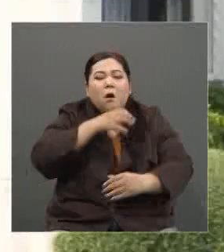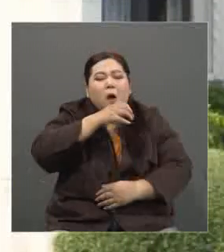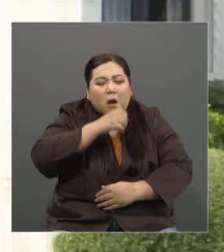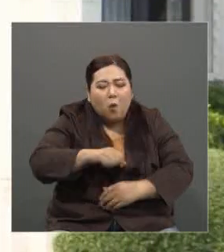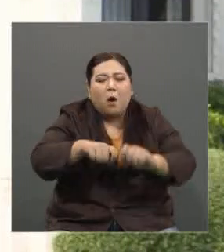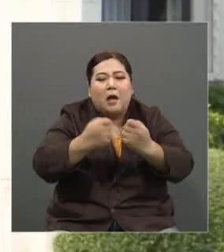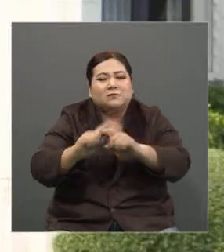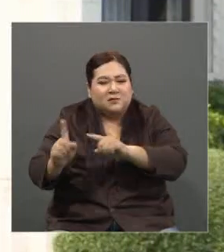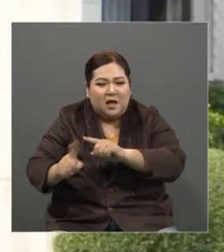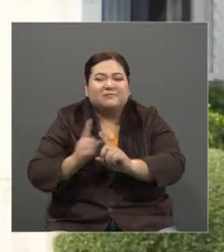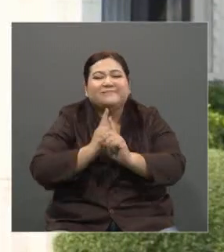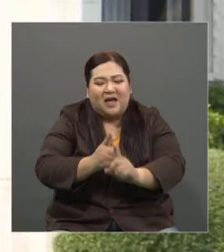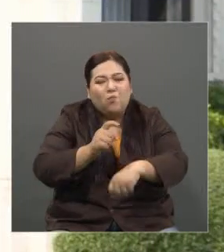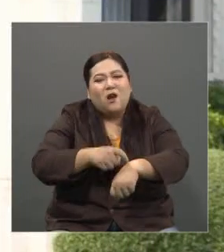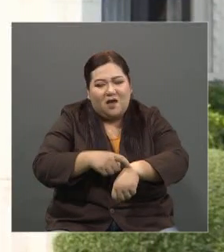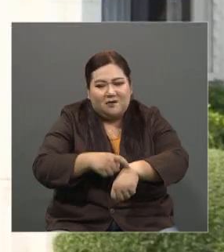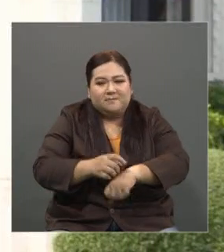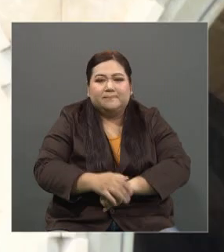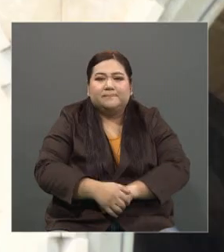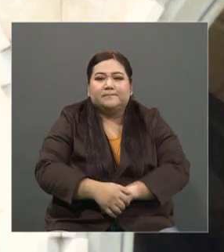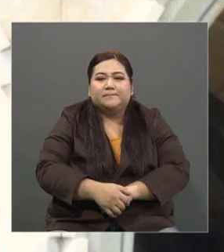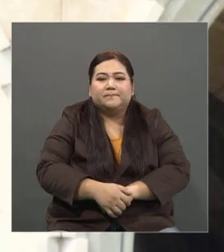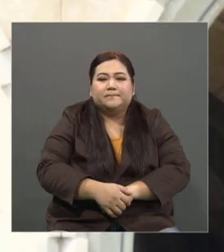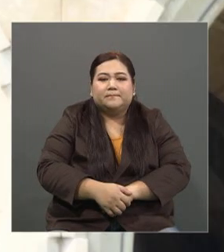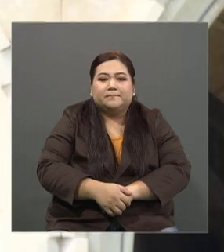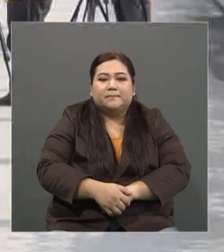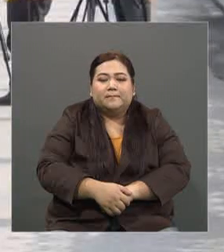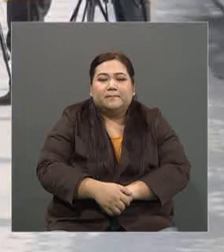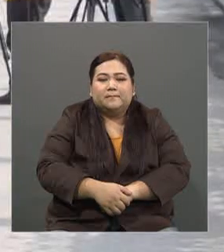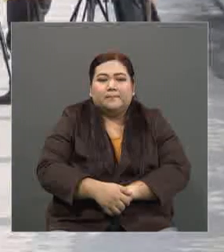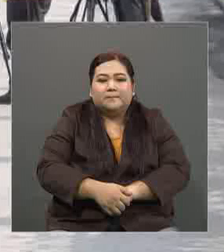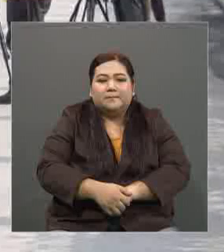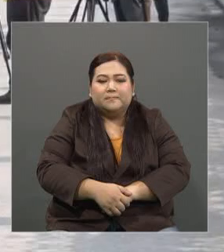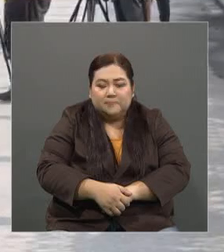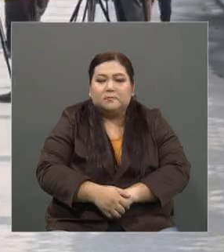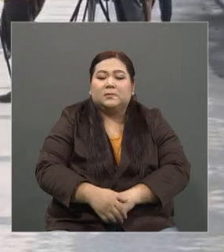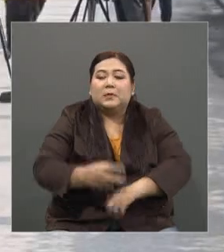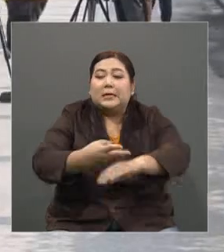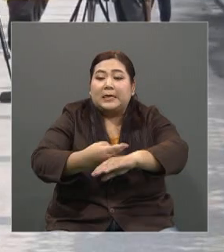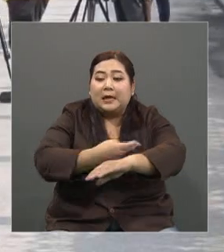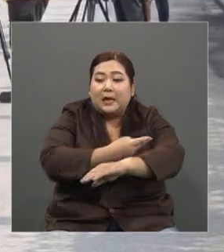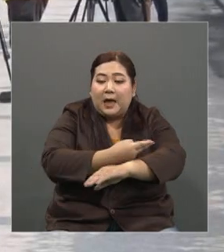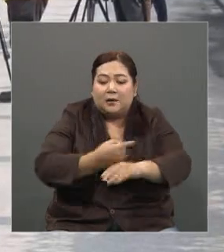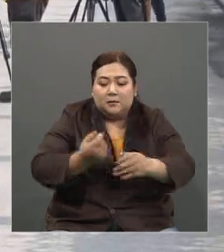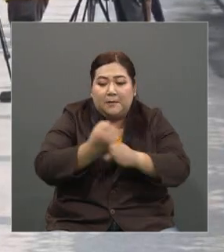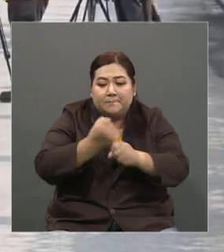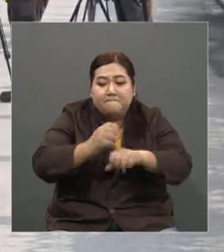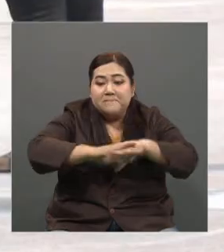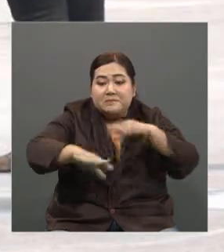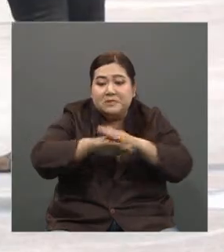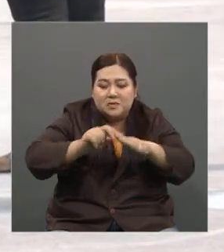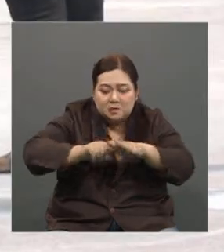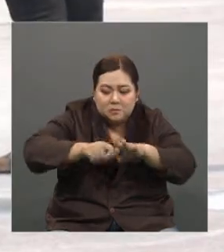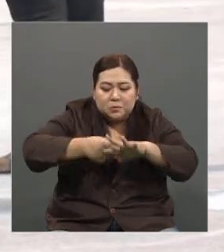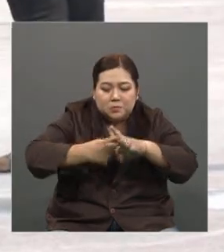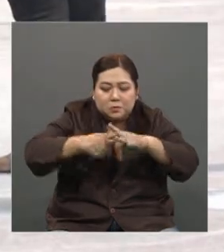ายุไลในการใช้งานนะครัส่การจดซื้อจัดจ้าง พรมที่เป็นพรมขนแกะทอมือ 100%นั้